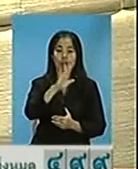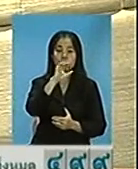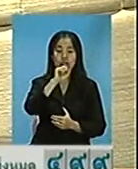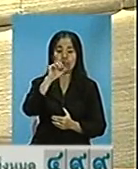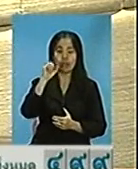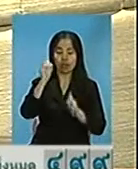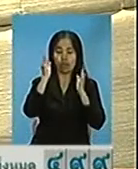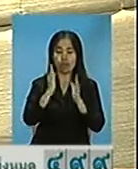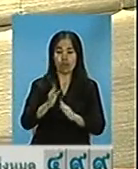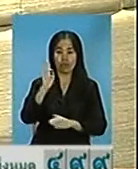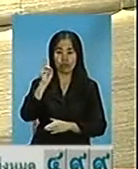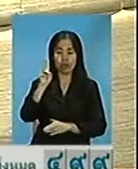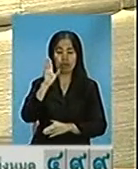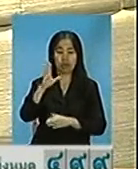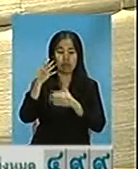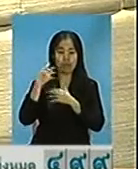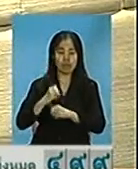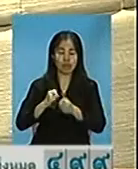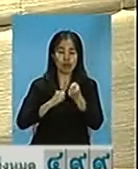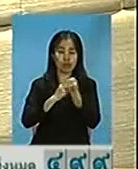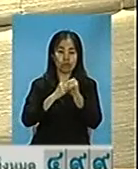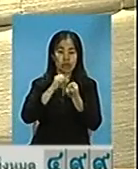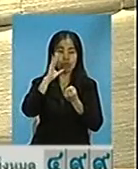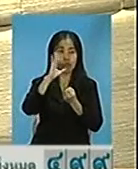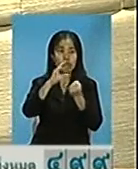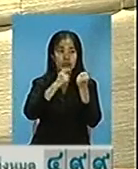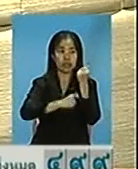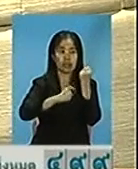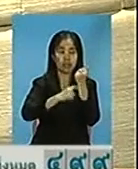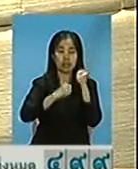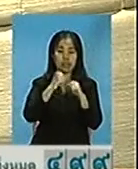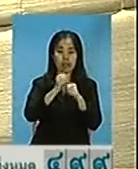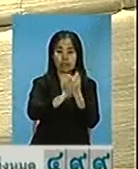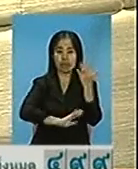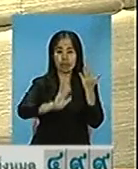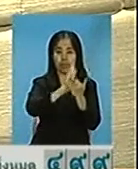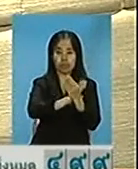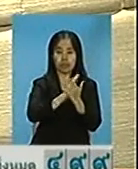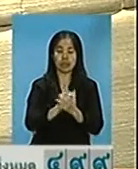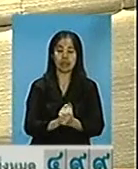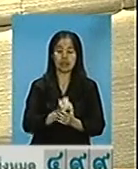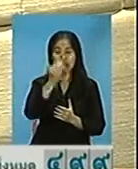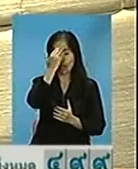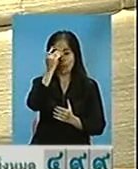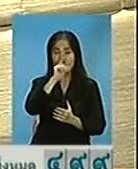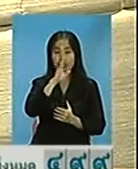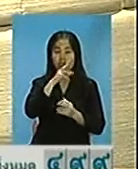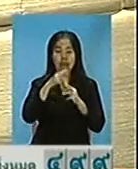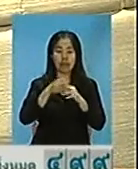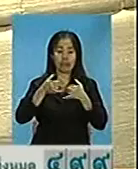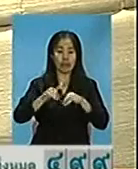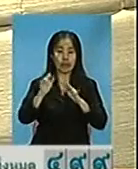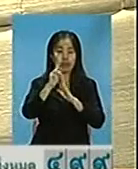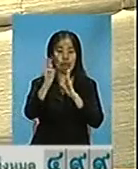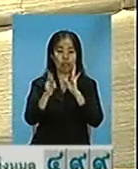องที่กำลังต่อสู้เพื่อพี่น้องเกษตรกรชาวสวนยางทั้งประเทศเพราะถ้าปล่อยให้กฎหมายฉบับนี้